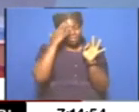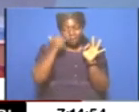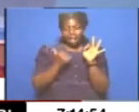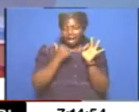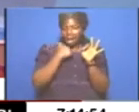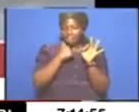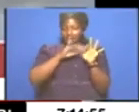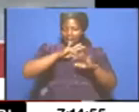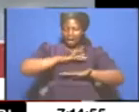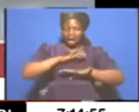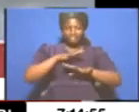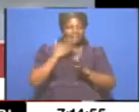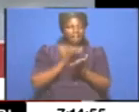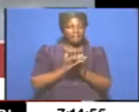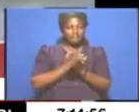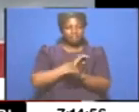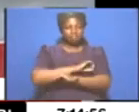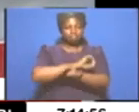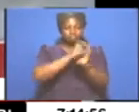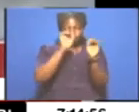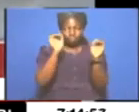kutosha.